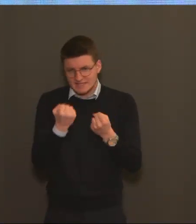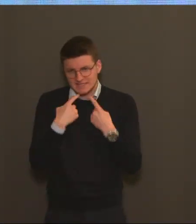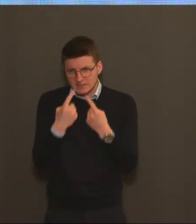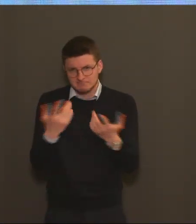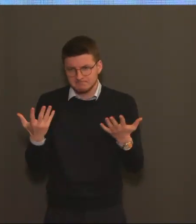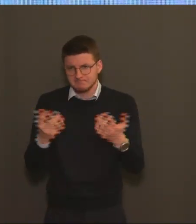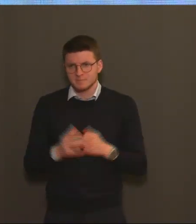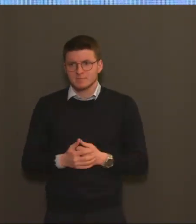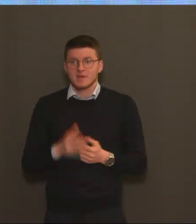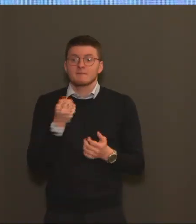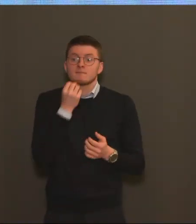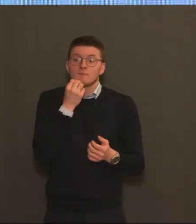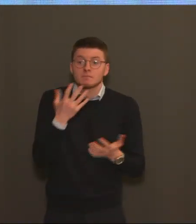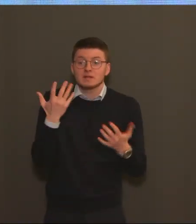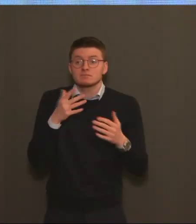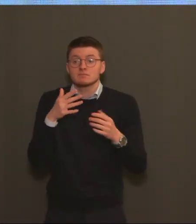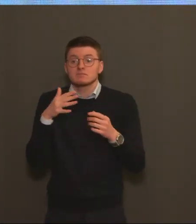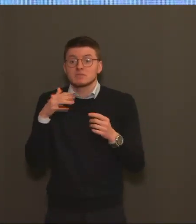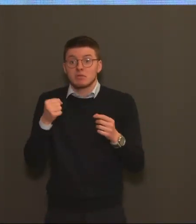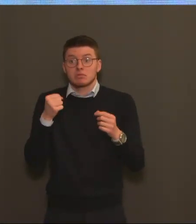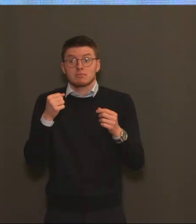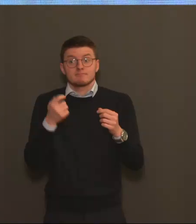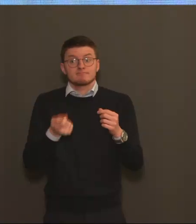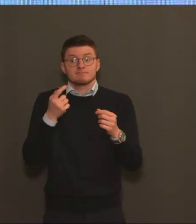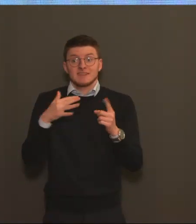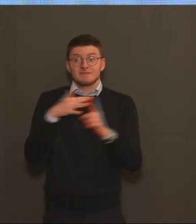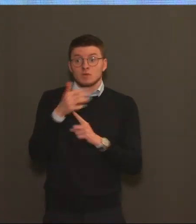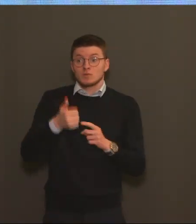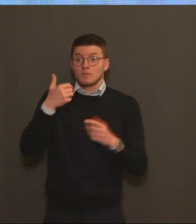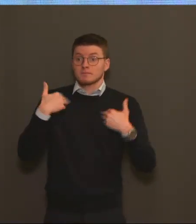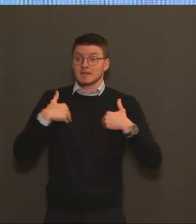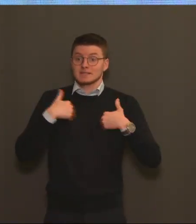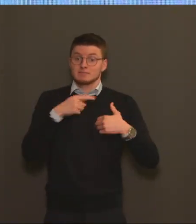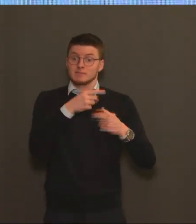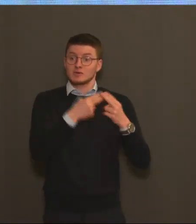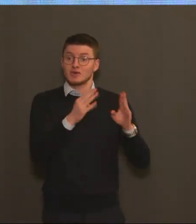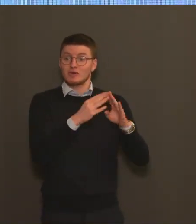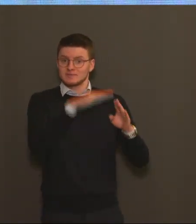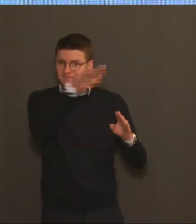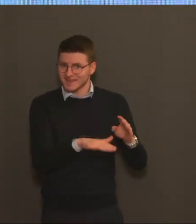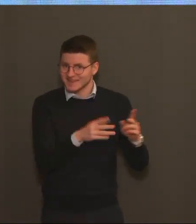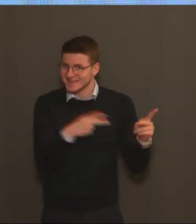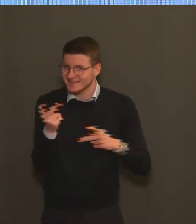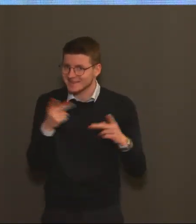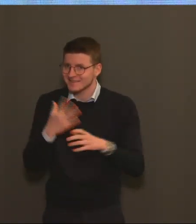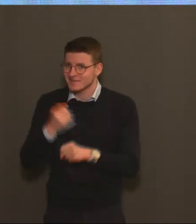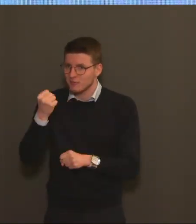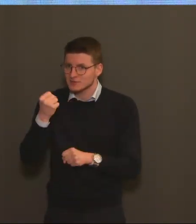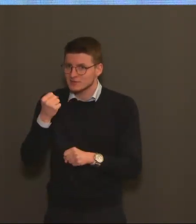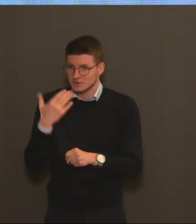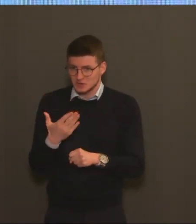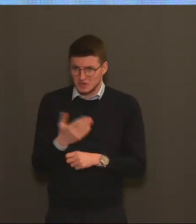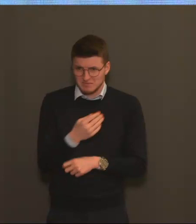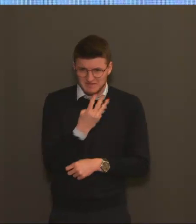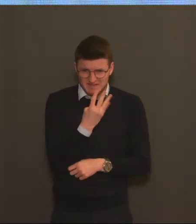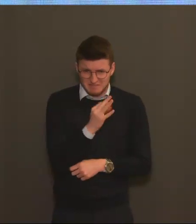veel minder mensen uit woonzorgcentra worden opgenomen in de ziekenhuizen. Het bedraagt minder dan 4% van het